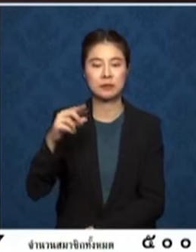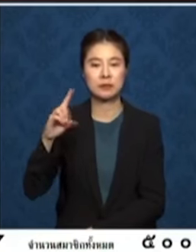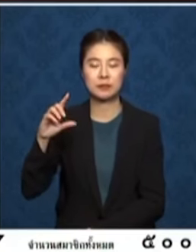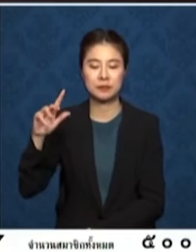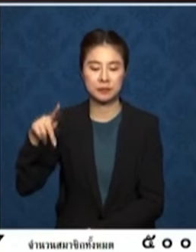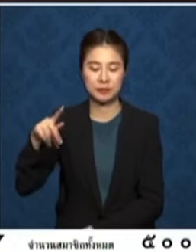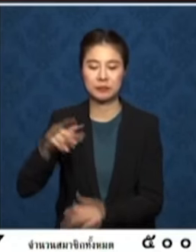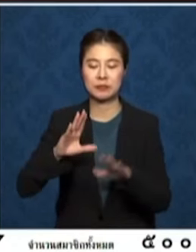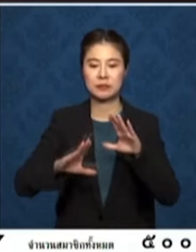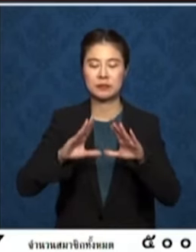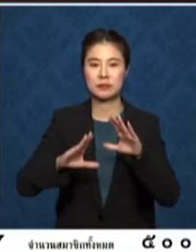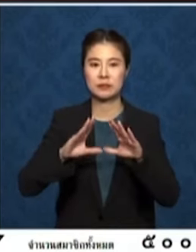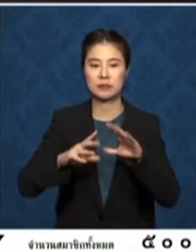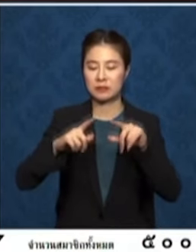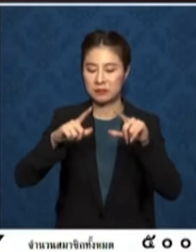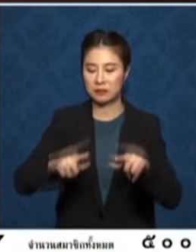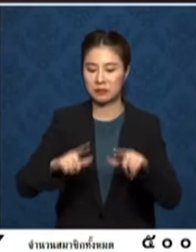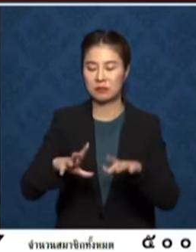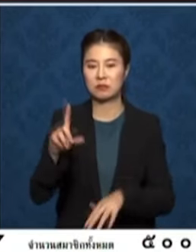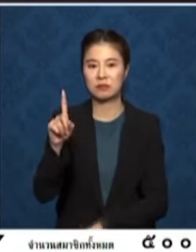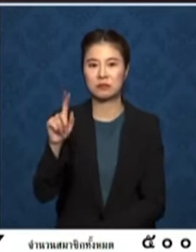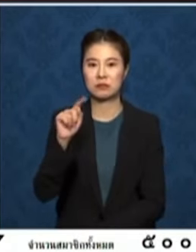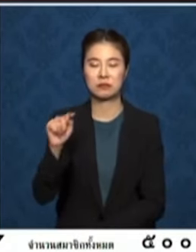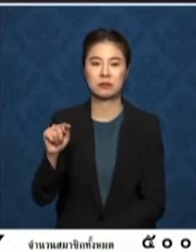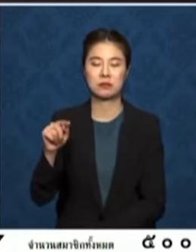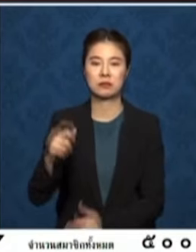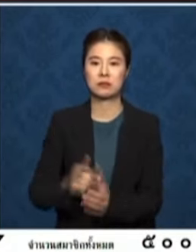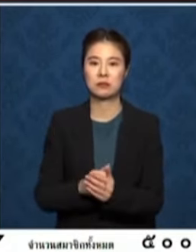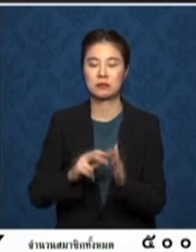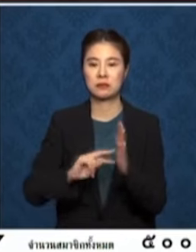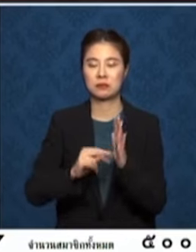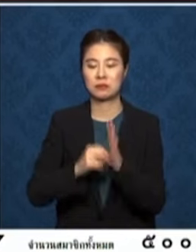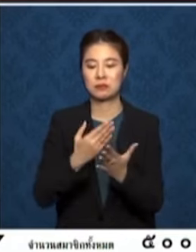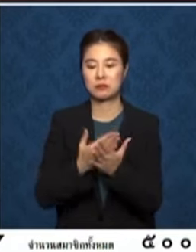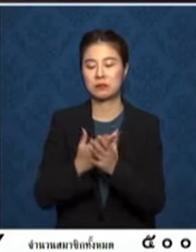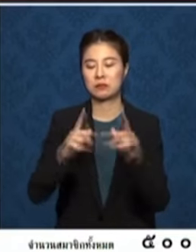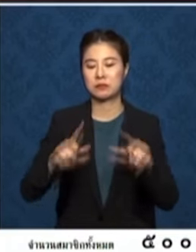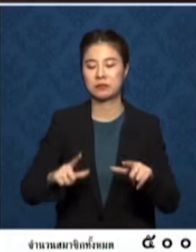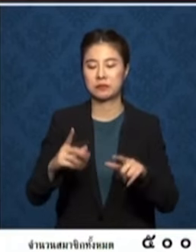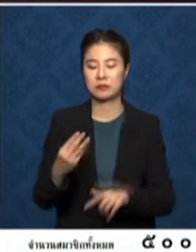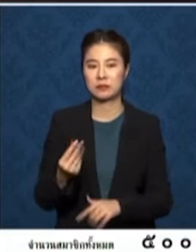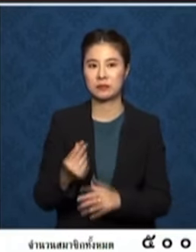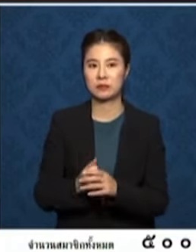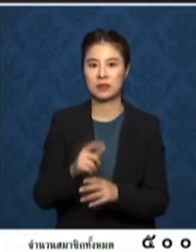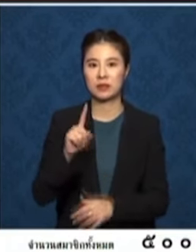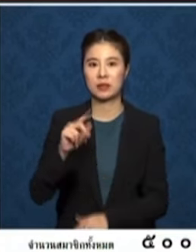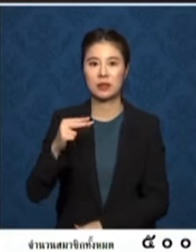รวมเงินเฟอ์เทากับหายไปแล้ว 1%เมอหายไปแล้ว 1% ประมาณการรายได้ลดลงดีเทนไปคำรวมมาแล้วประมาณ 1 หมื่นล้านบาทด้วยกัน